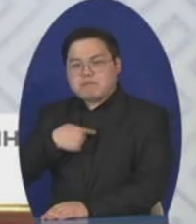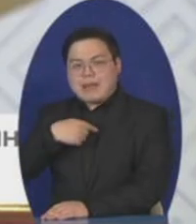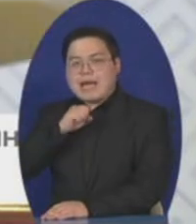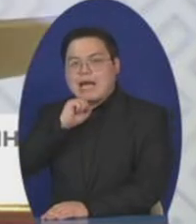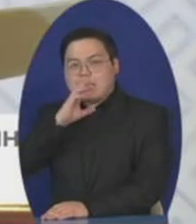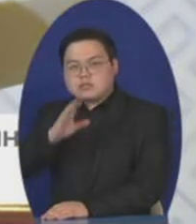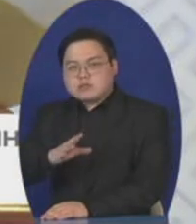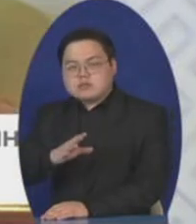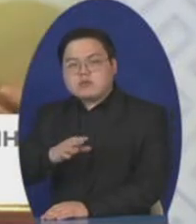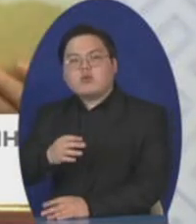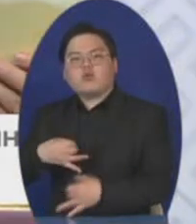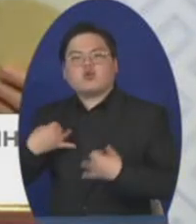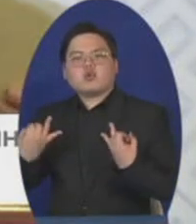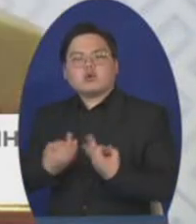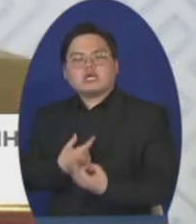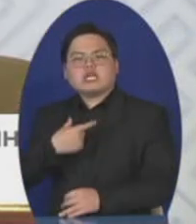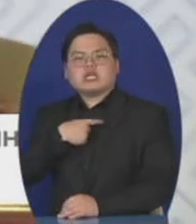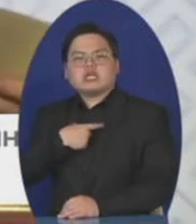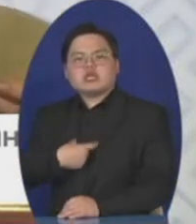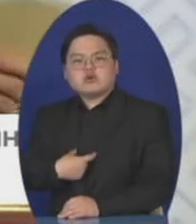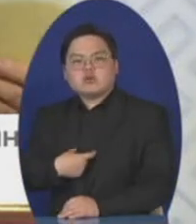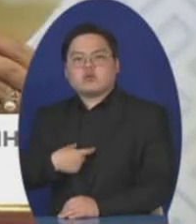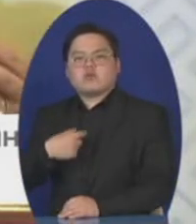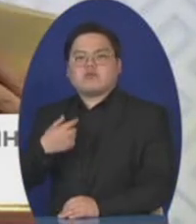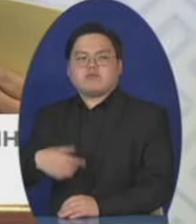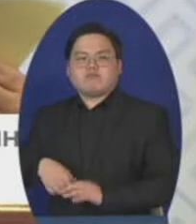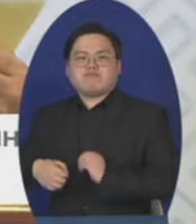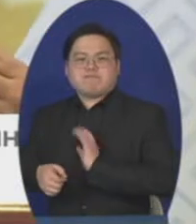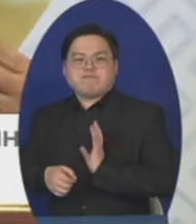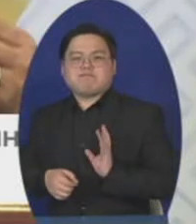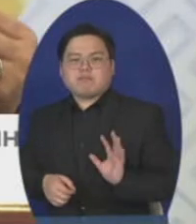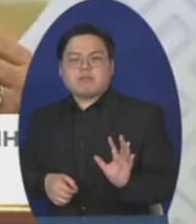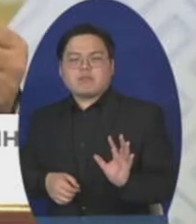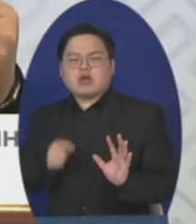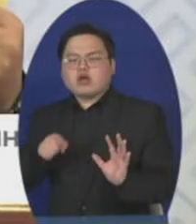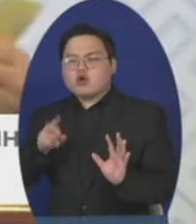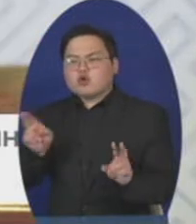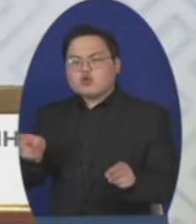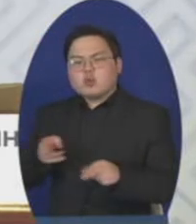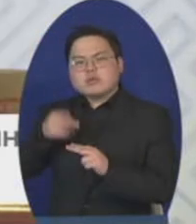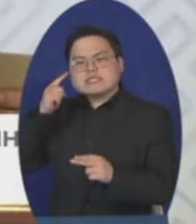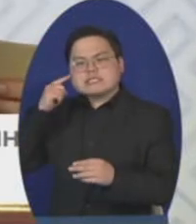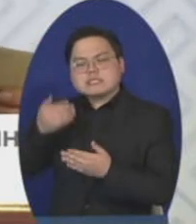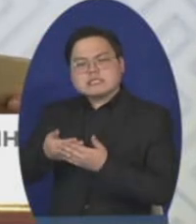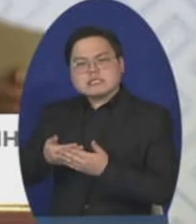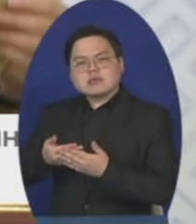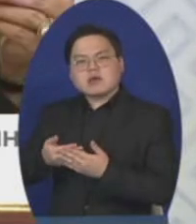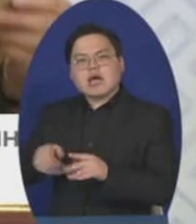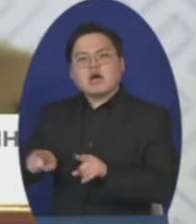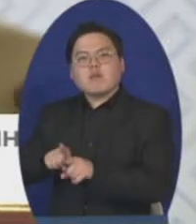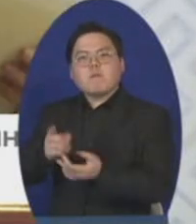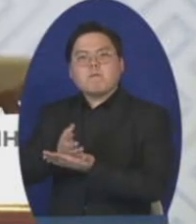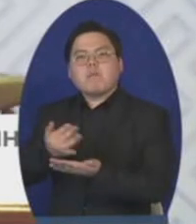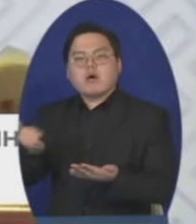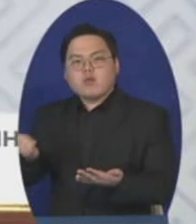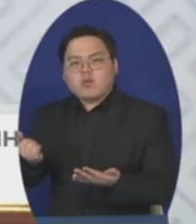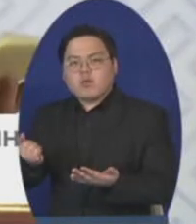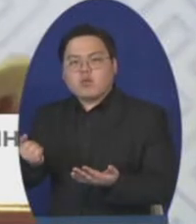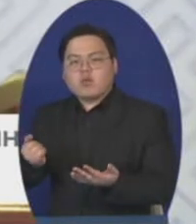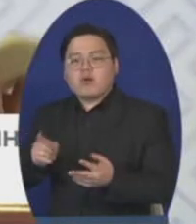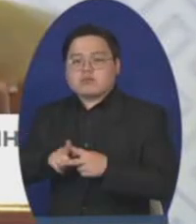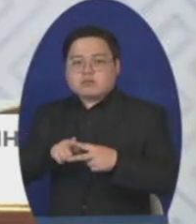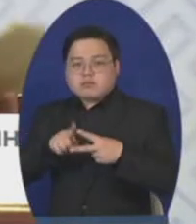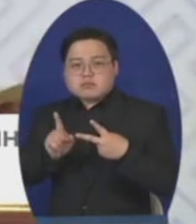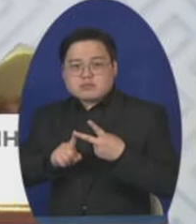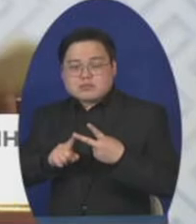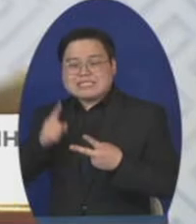байгаа. Улсын хурлын гишүүдийн өмнө энэ одоо дүгнэлттэй хэр санал нийлж байгаа эсэ. А үнэхээр энэ одоо санал